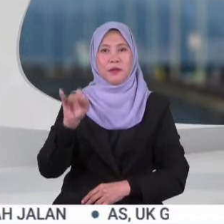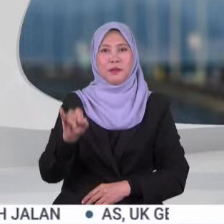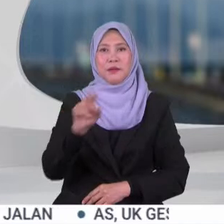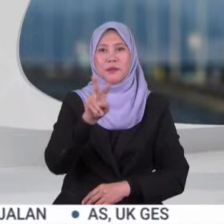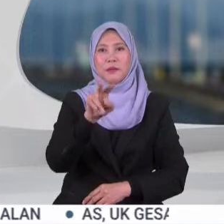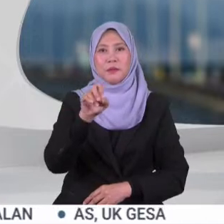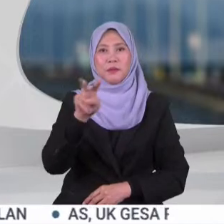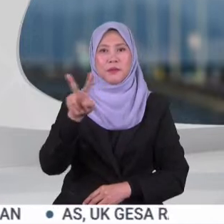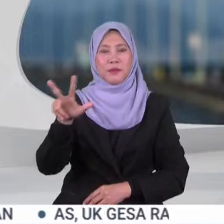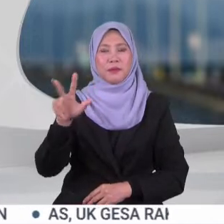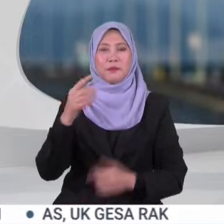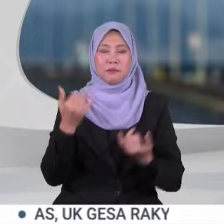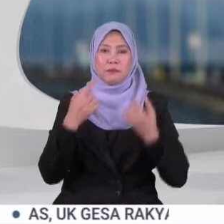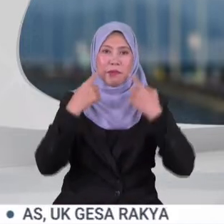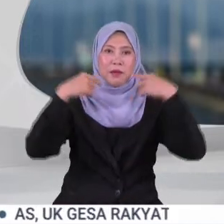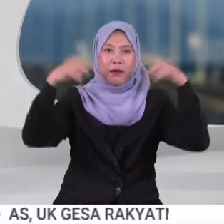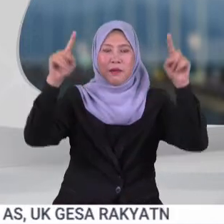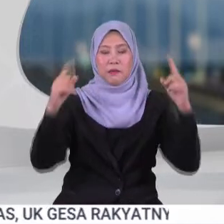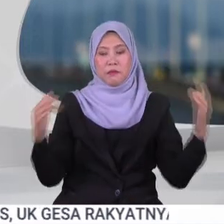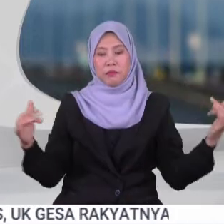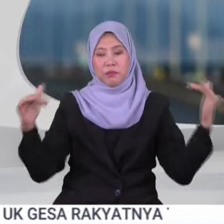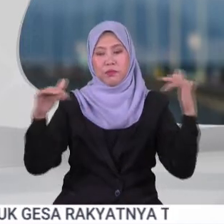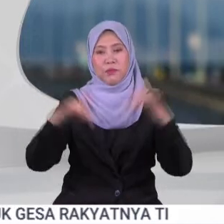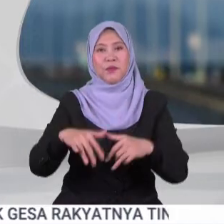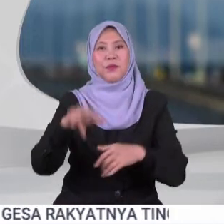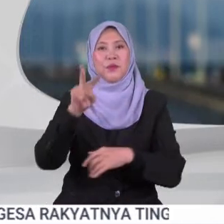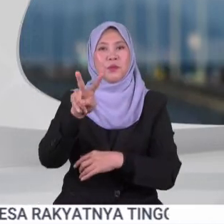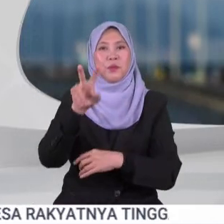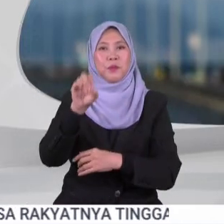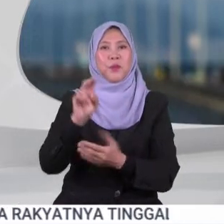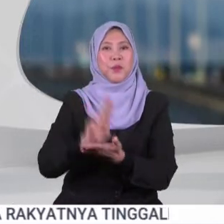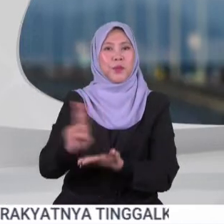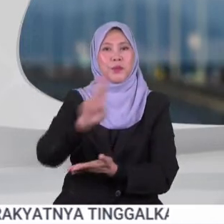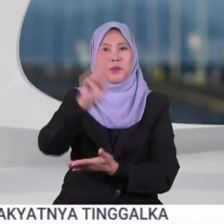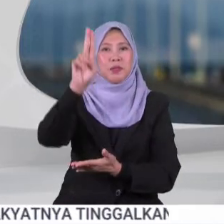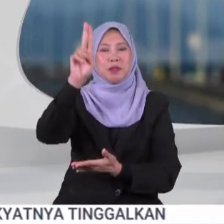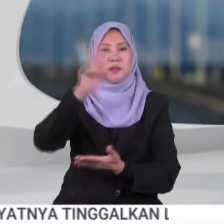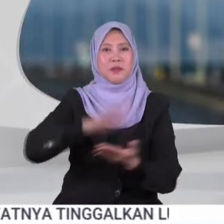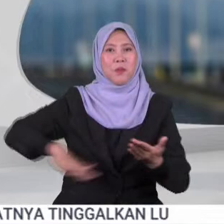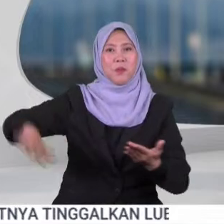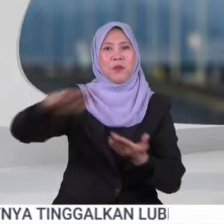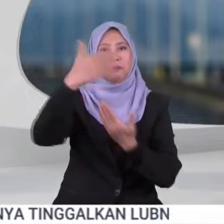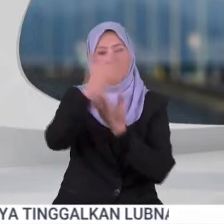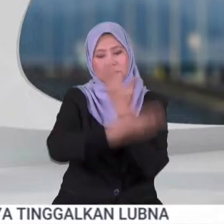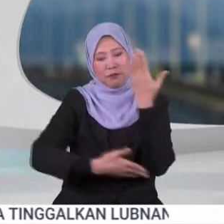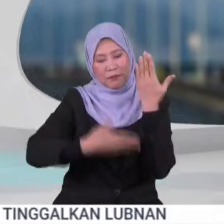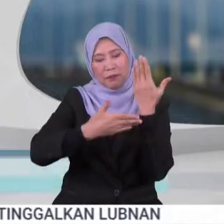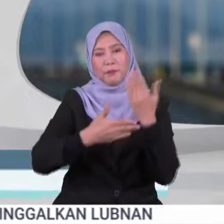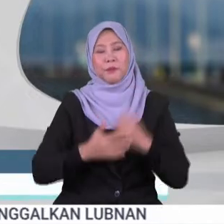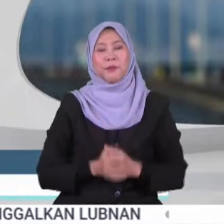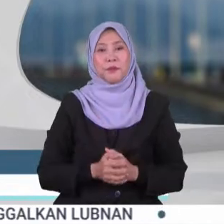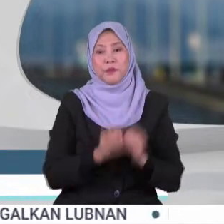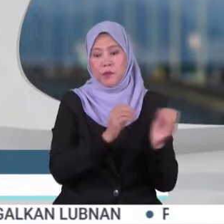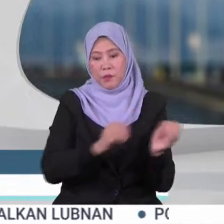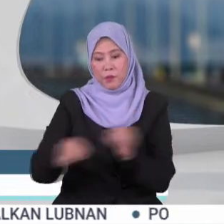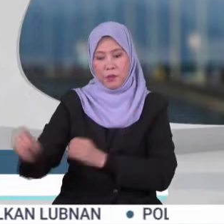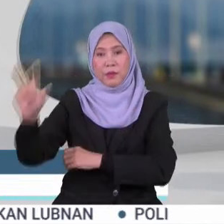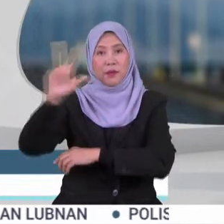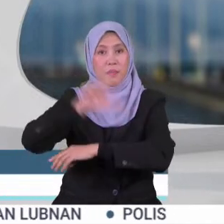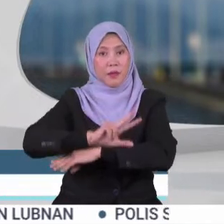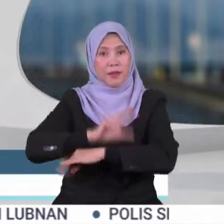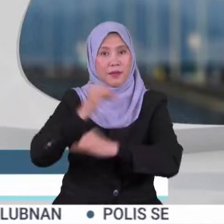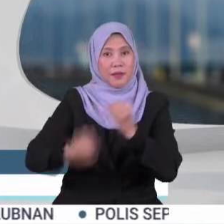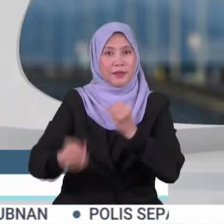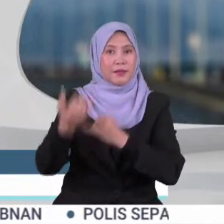2023 yang berjaya menghimpunkan pelajar dari 20 universiti awam seluruh negara. Penganjuran tiga hari yang